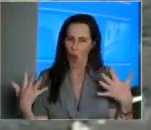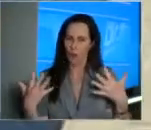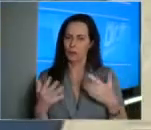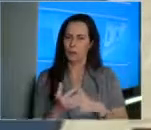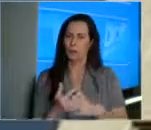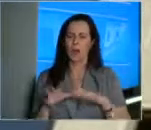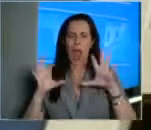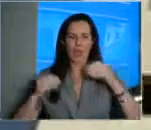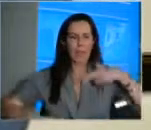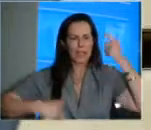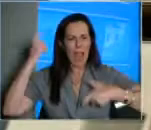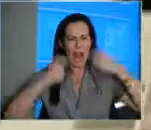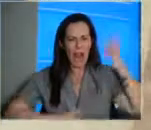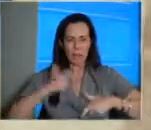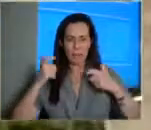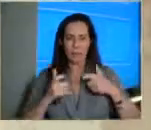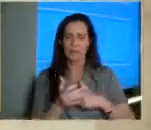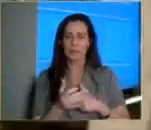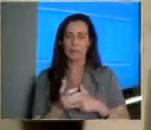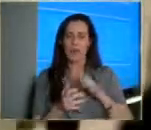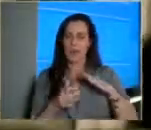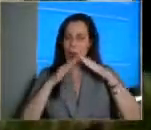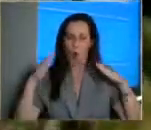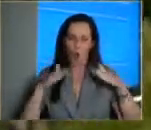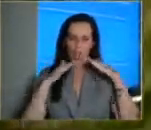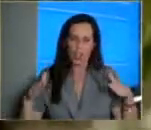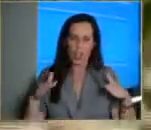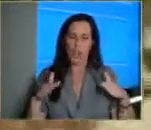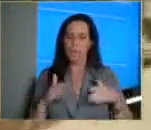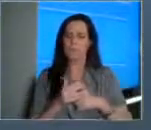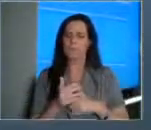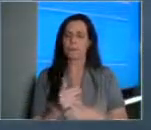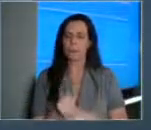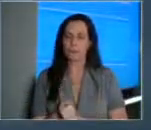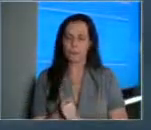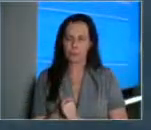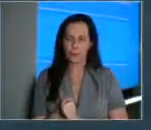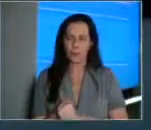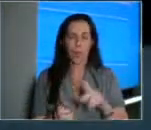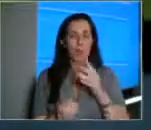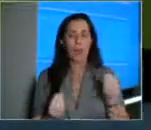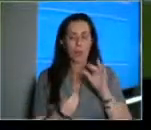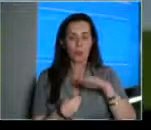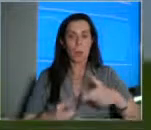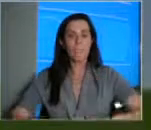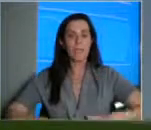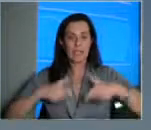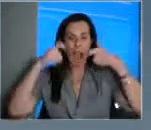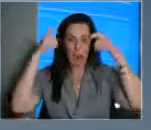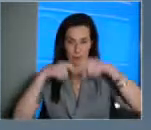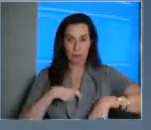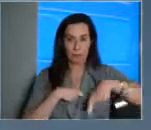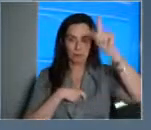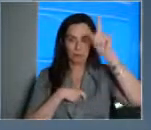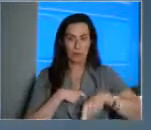כ-10 מגדלי דירות, שבבסיסם קוטג'ים מדורגים הנפרסים במורד ההר. בנוסף הוקם מגדל בודד, הולילנד